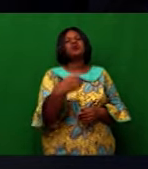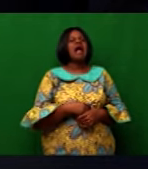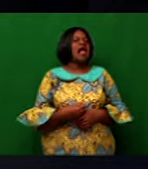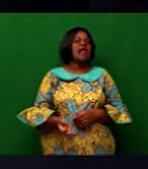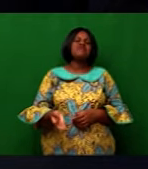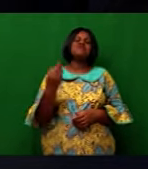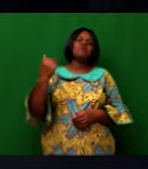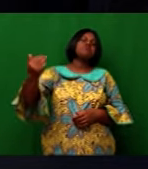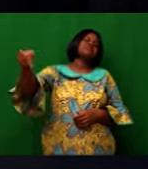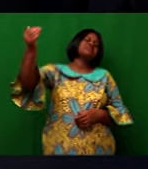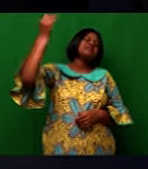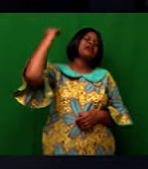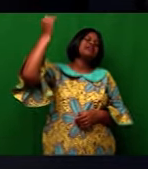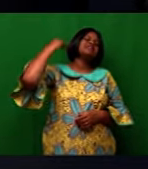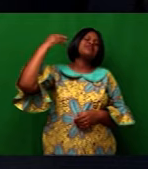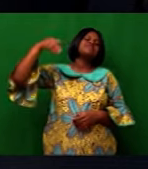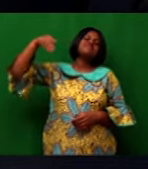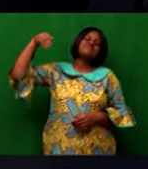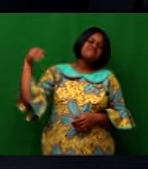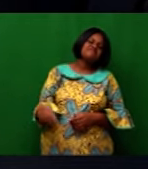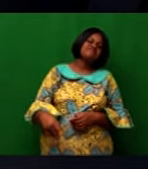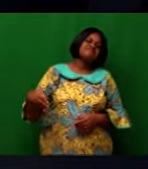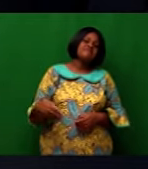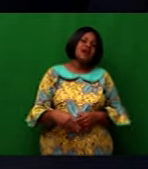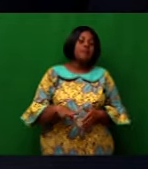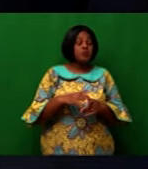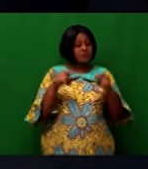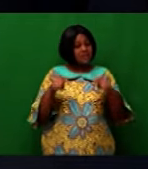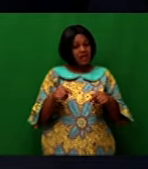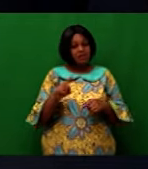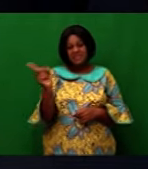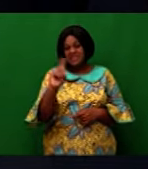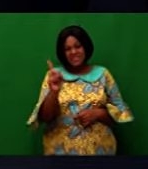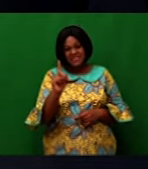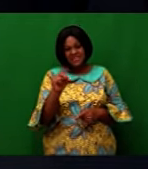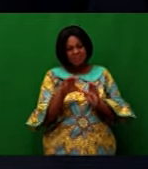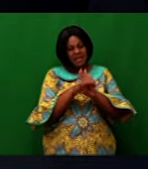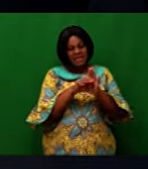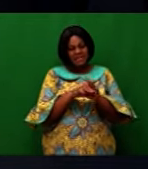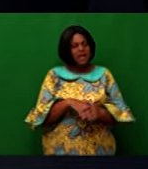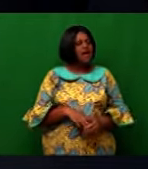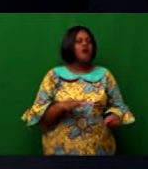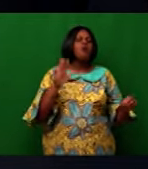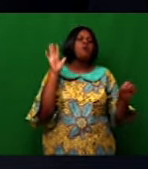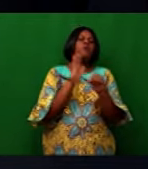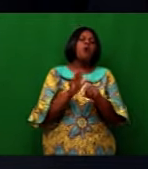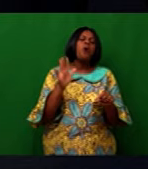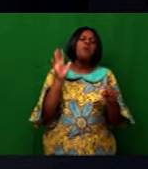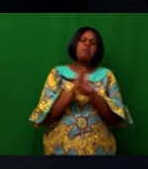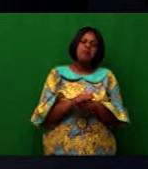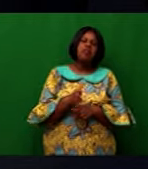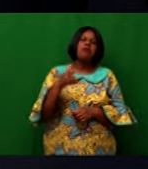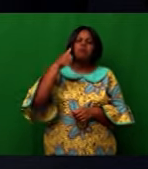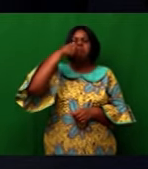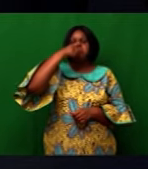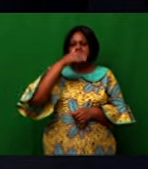yatakurarama mazuva ano nekuti zvirwere munyika zvanyanya tikatarisa mudzimba vana vakawanda